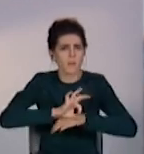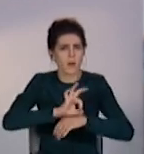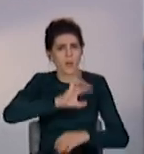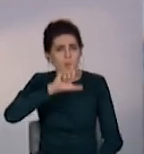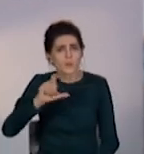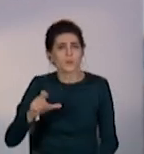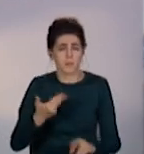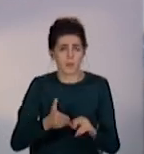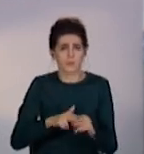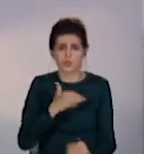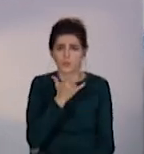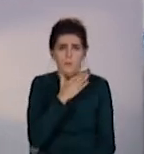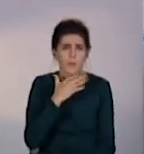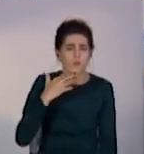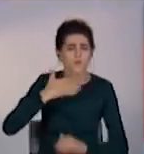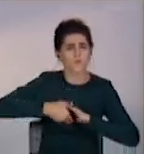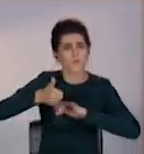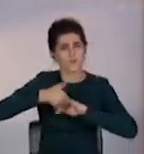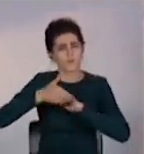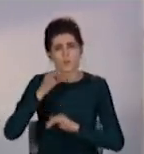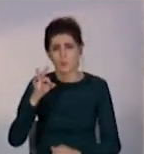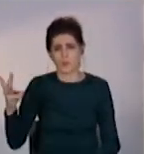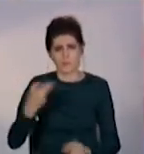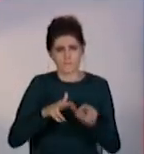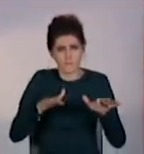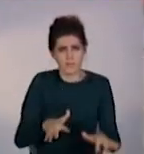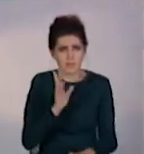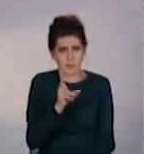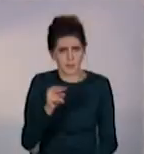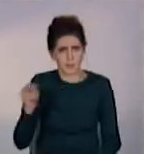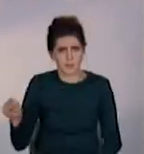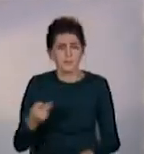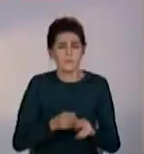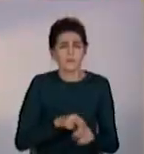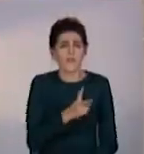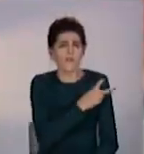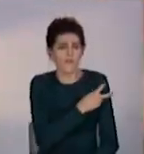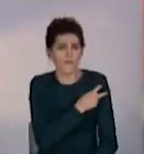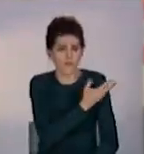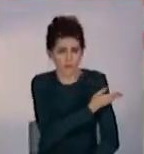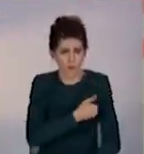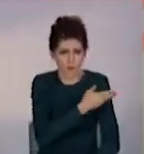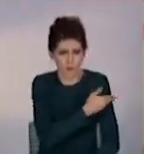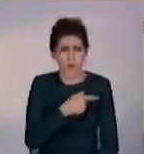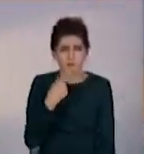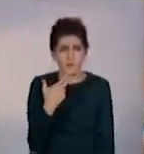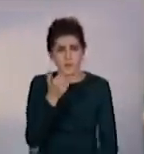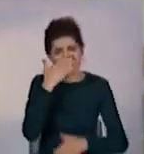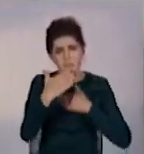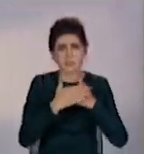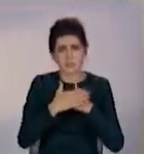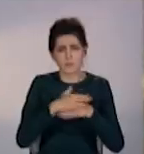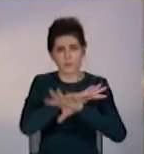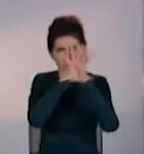Тому дуже багато визову сюди на КПВВ. Лікарі станції швидкої у Волновасі загалом обслуговують понад 100 тисяч